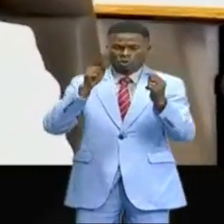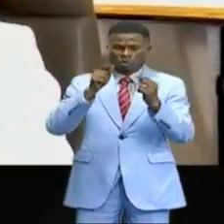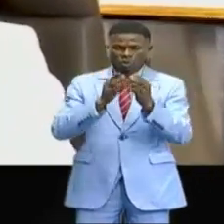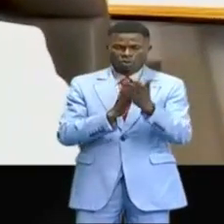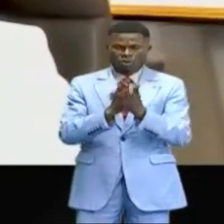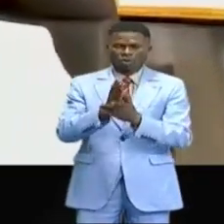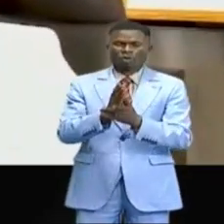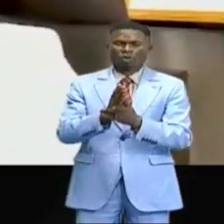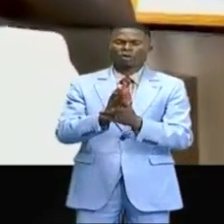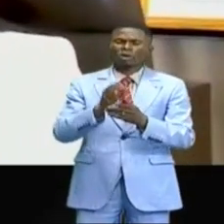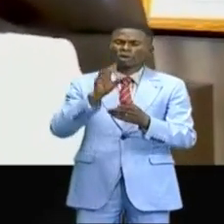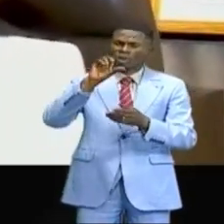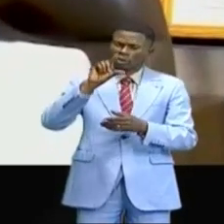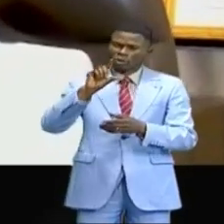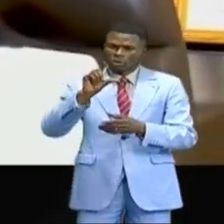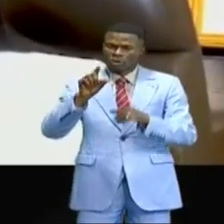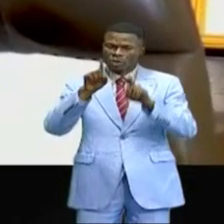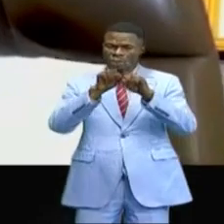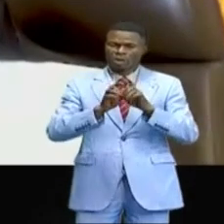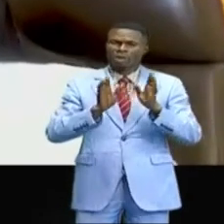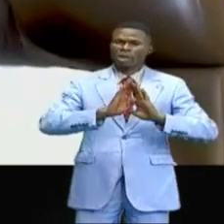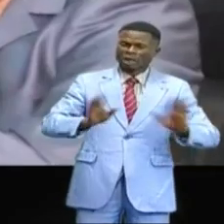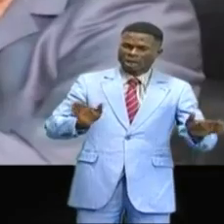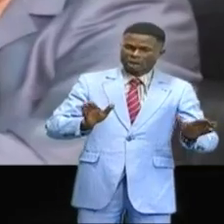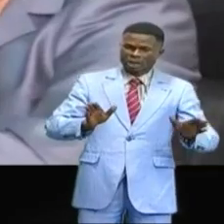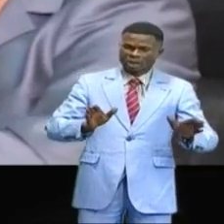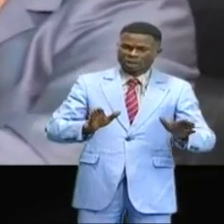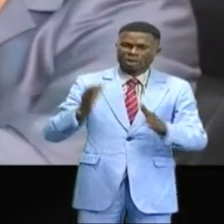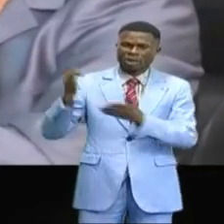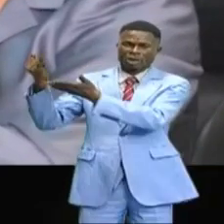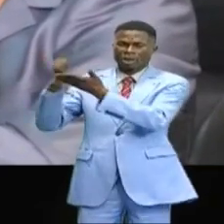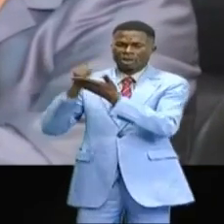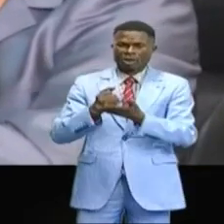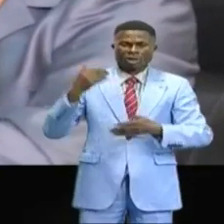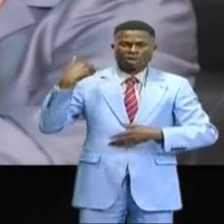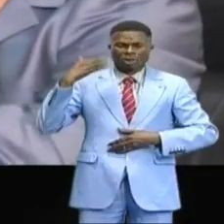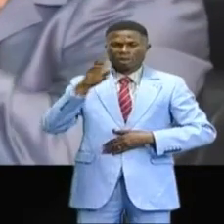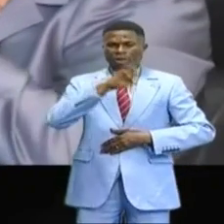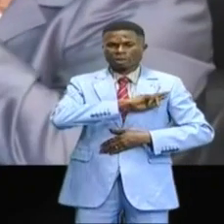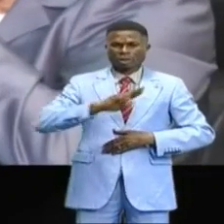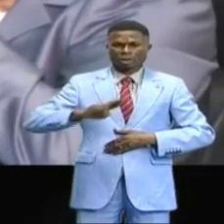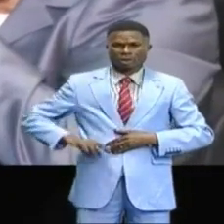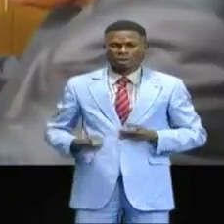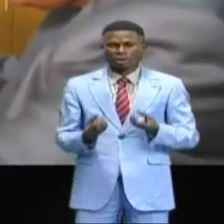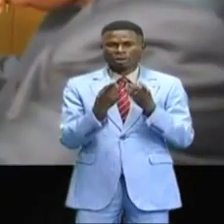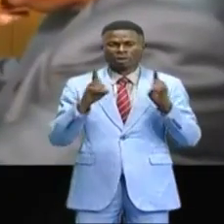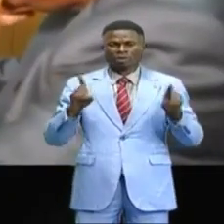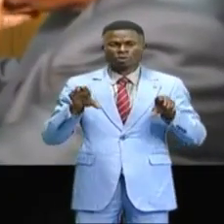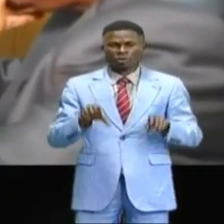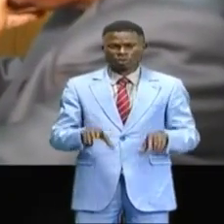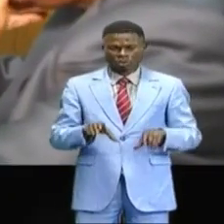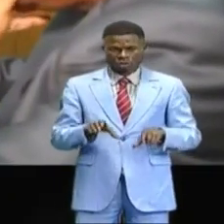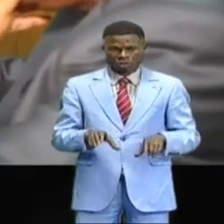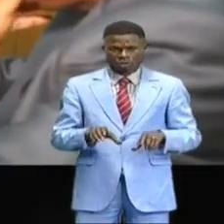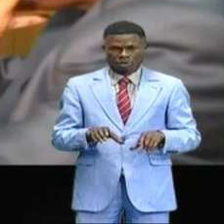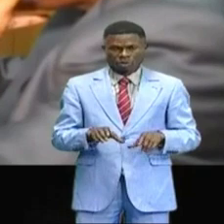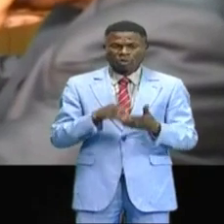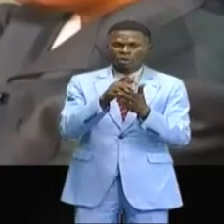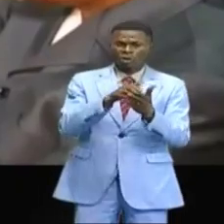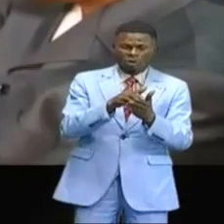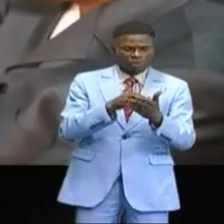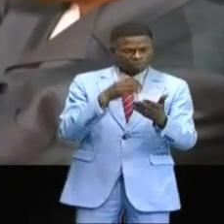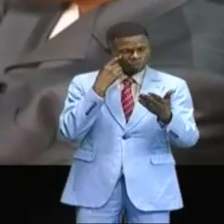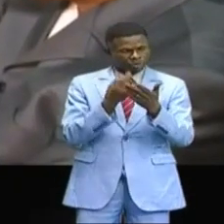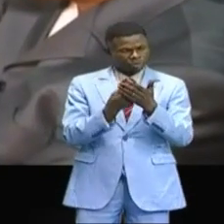fois quantitative et qualitative des investissements publics en République démocratique du Congo. Les faiblesses